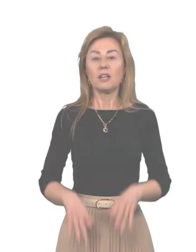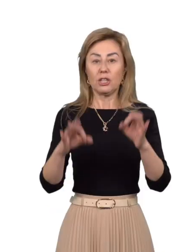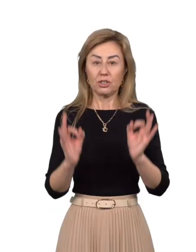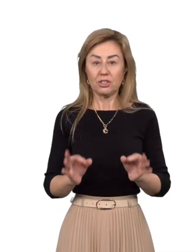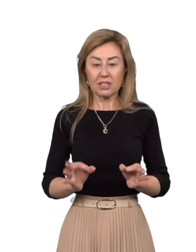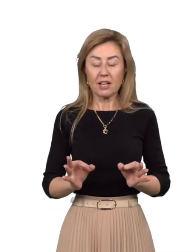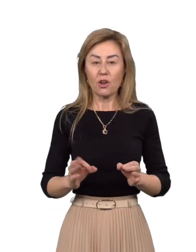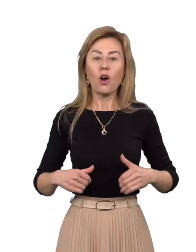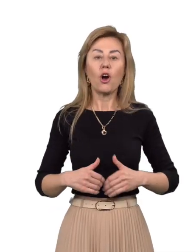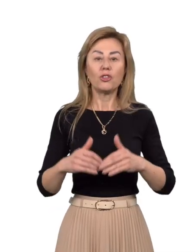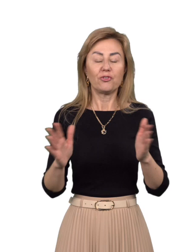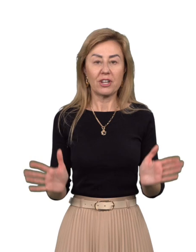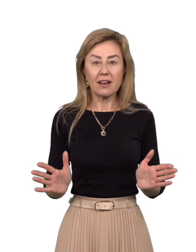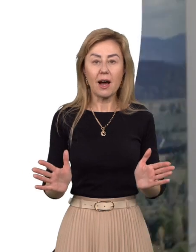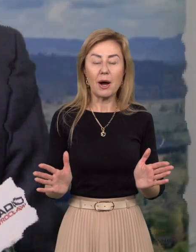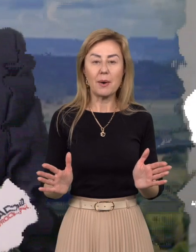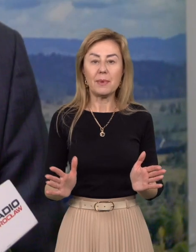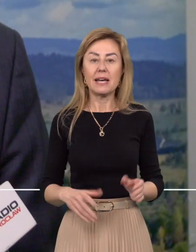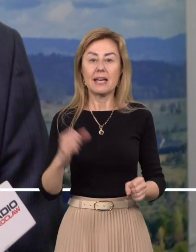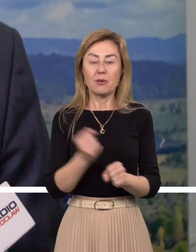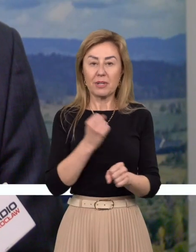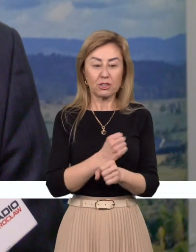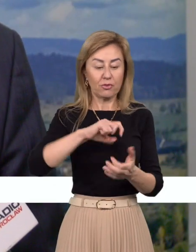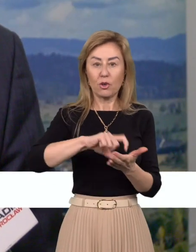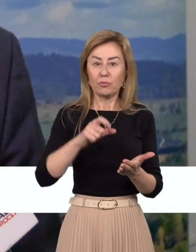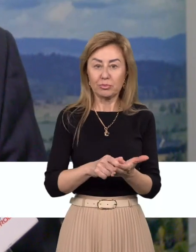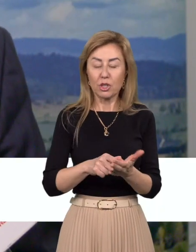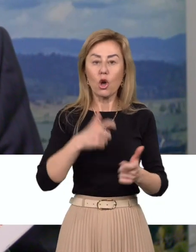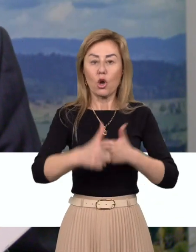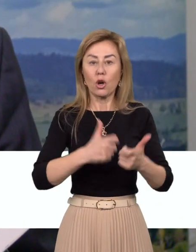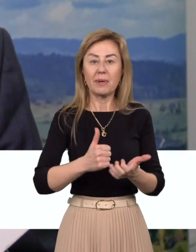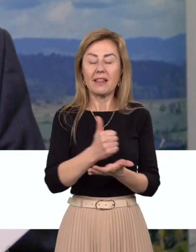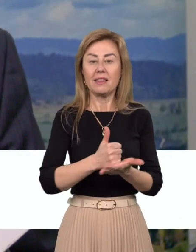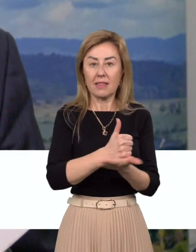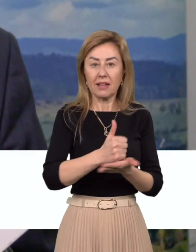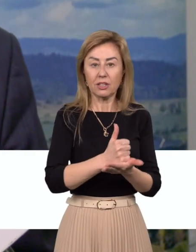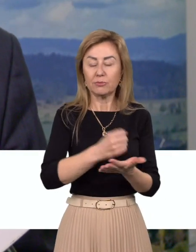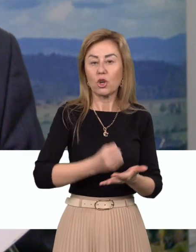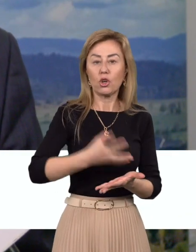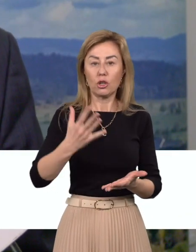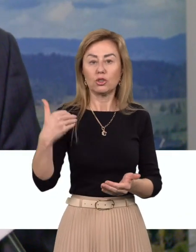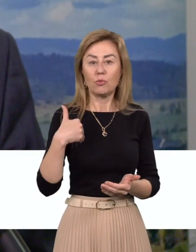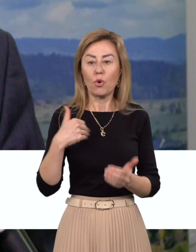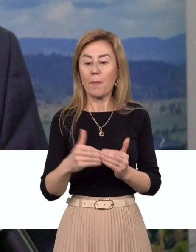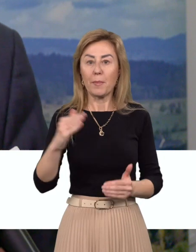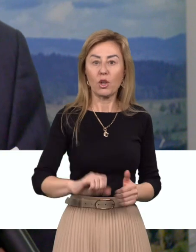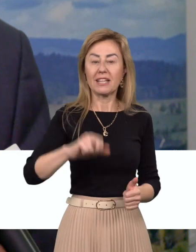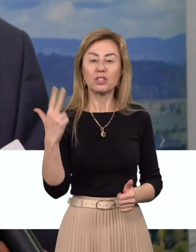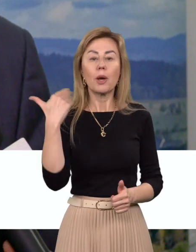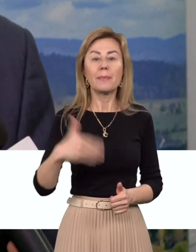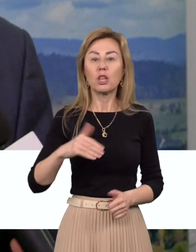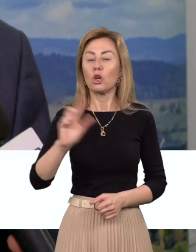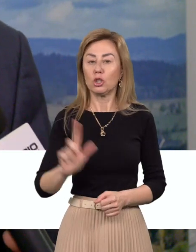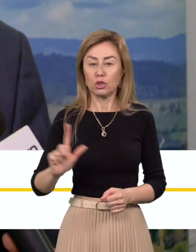Dzisiaj otwieramy pracownię cytostatyczną. Koszt tej pracowni to ponad 3 miliony